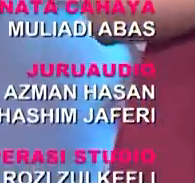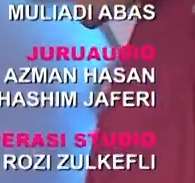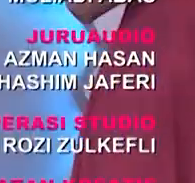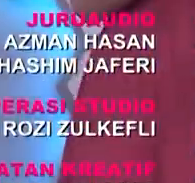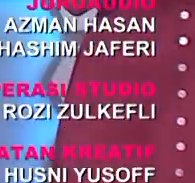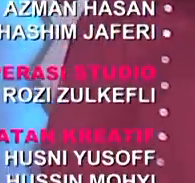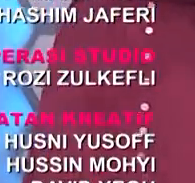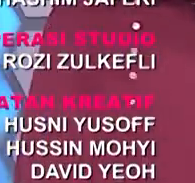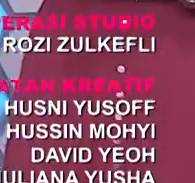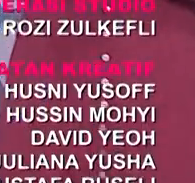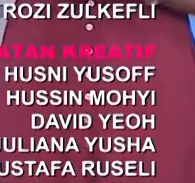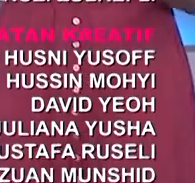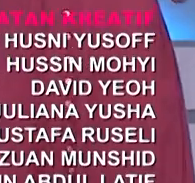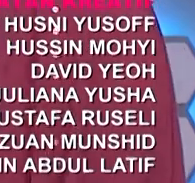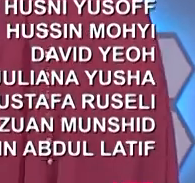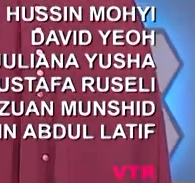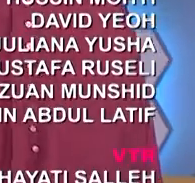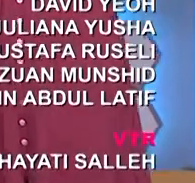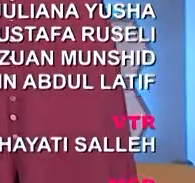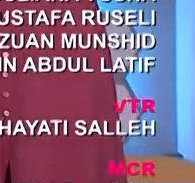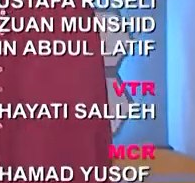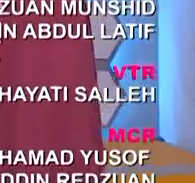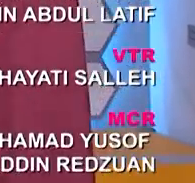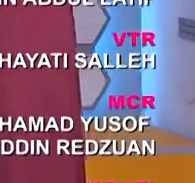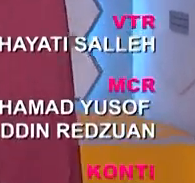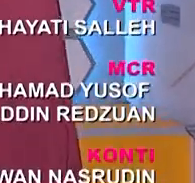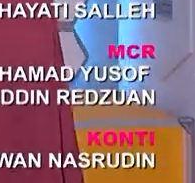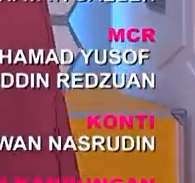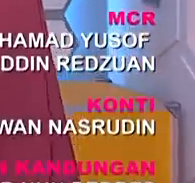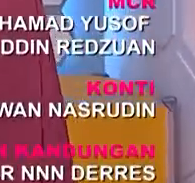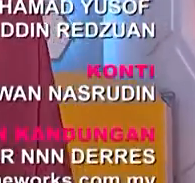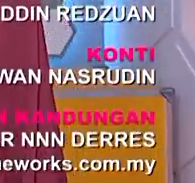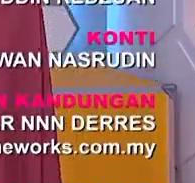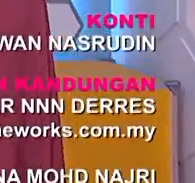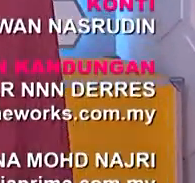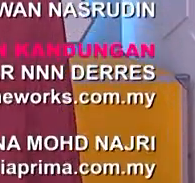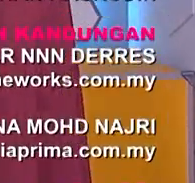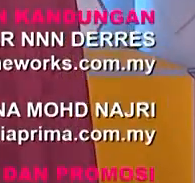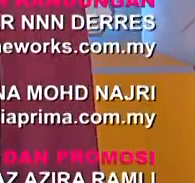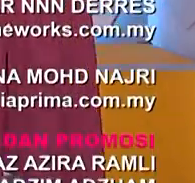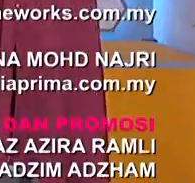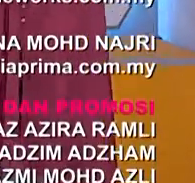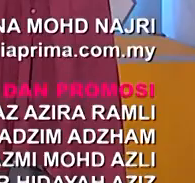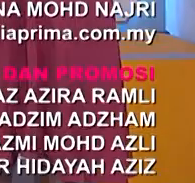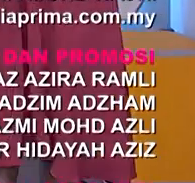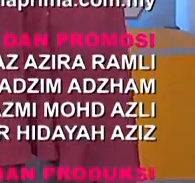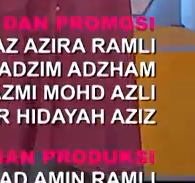mengetahui dan memahami tugas saya